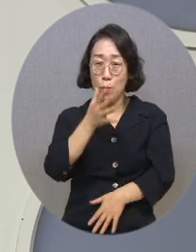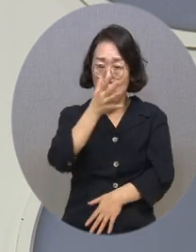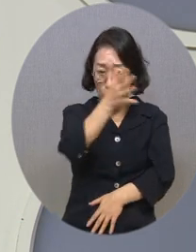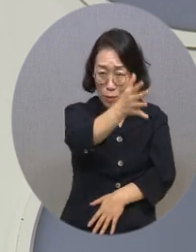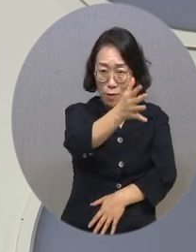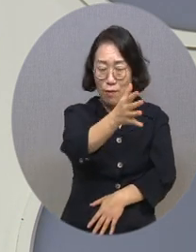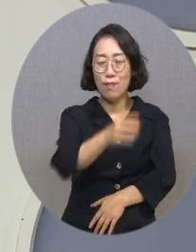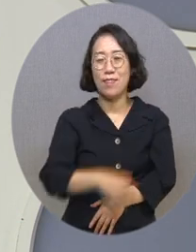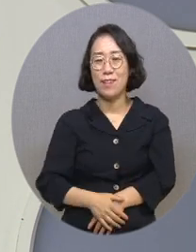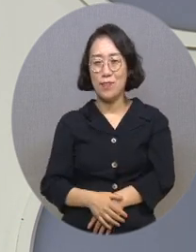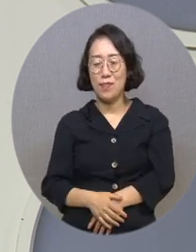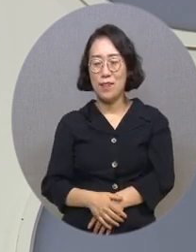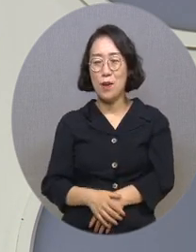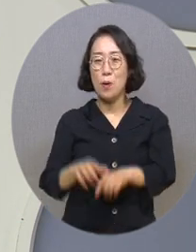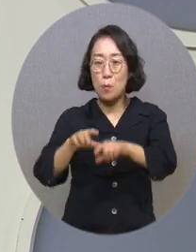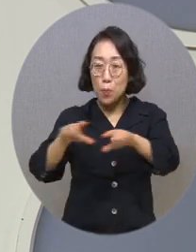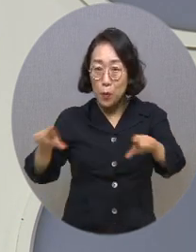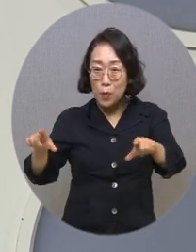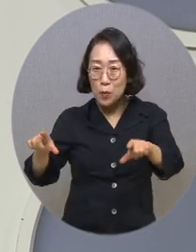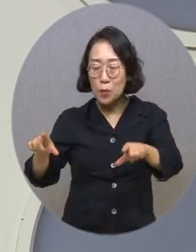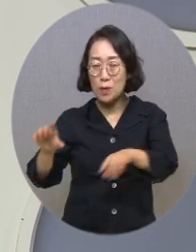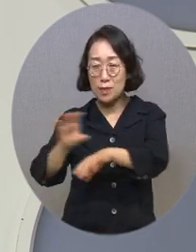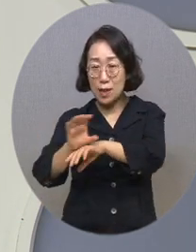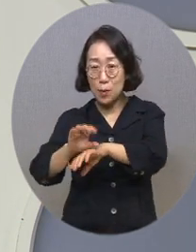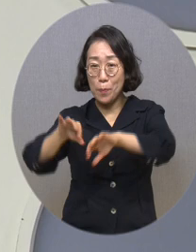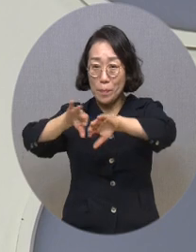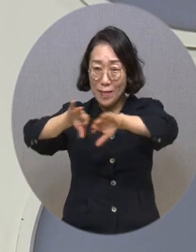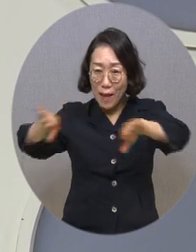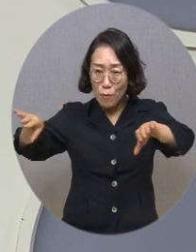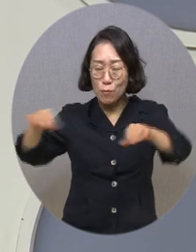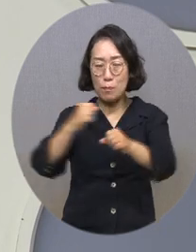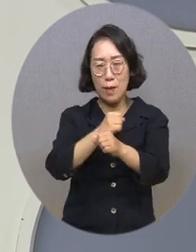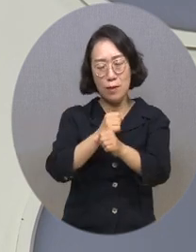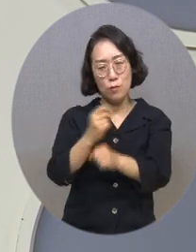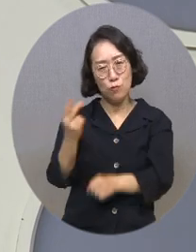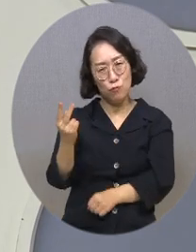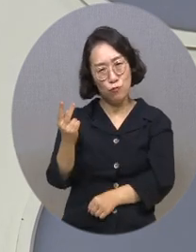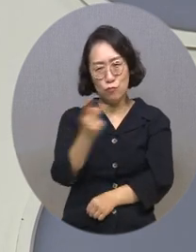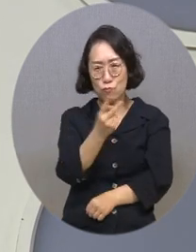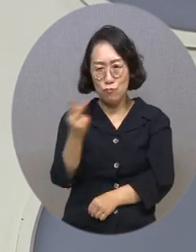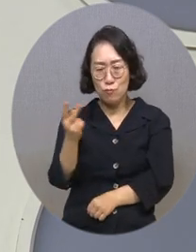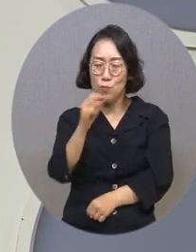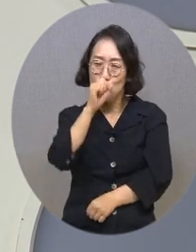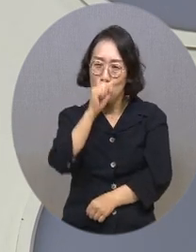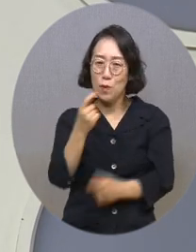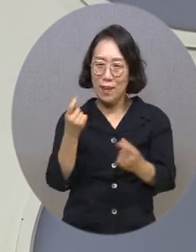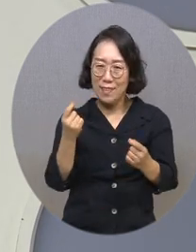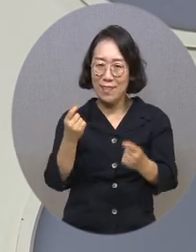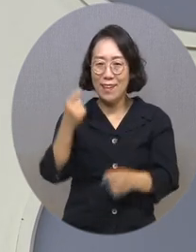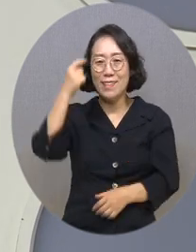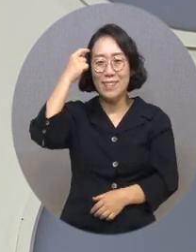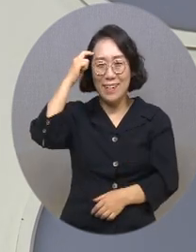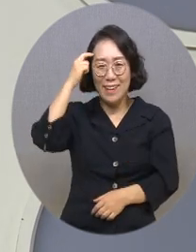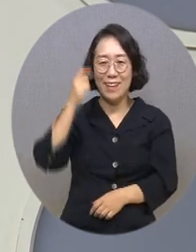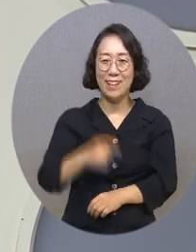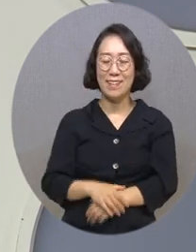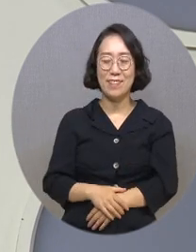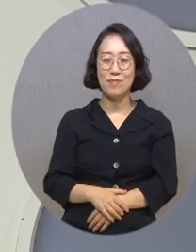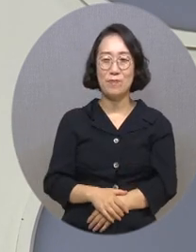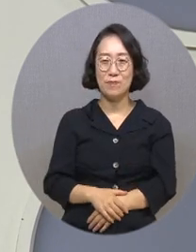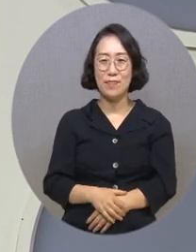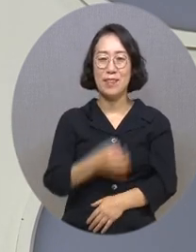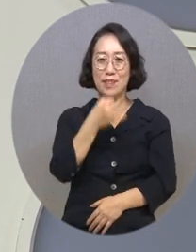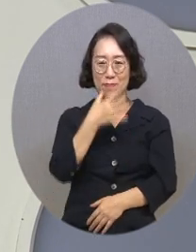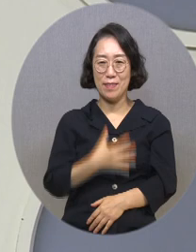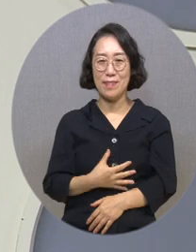노인네용으로 컴퓨터가 나오고 뭐 이렇게 그런 뭐 제안을 한번 하고 싶을 정도의 욕심이 생기더라고요.